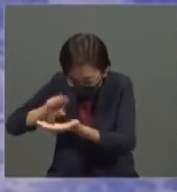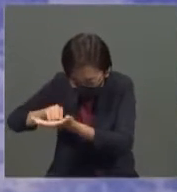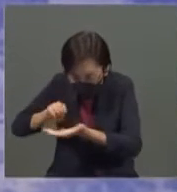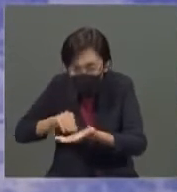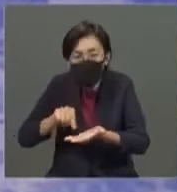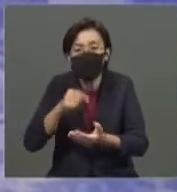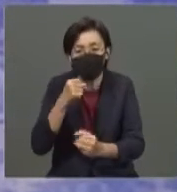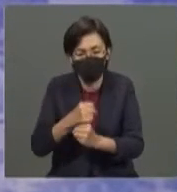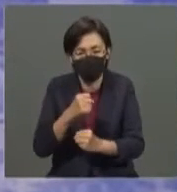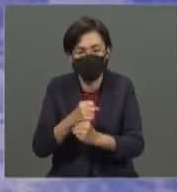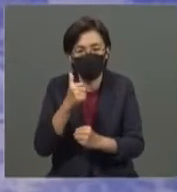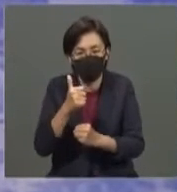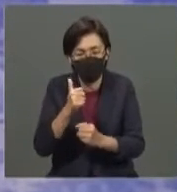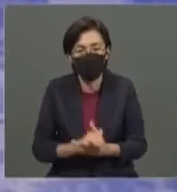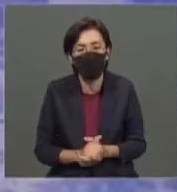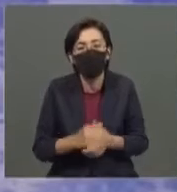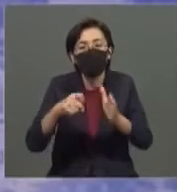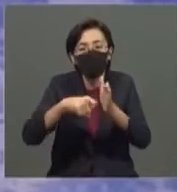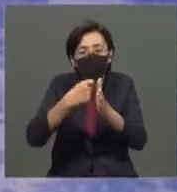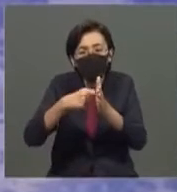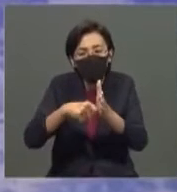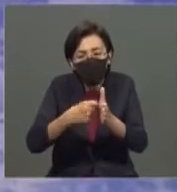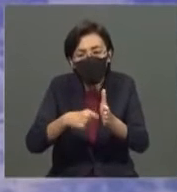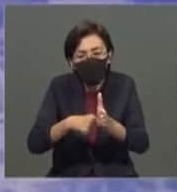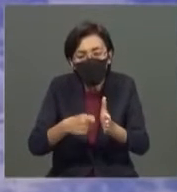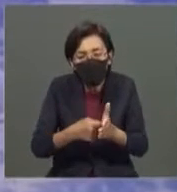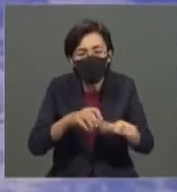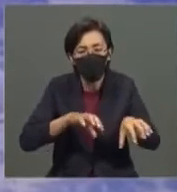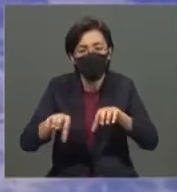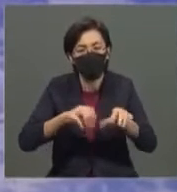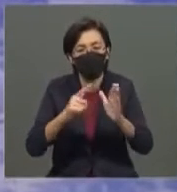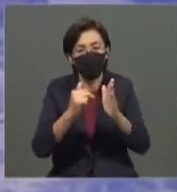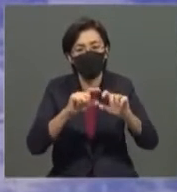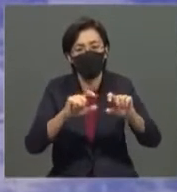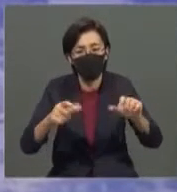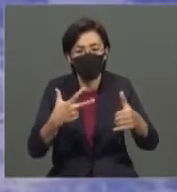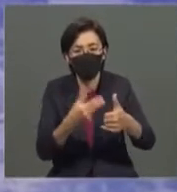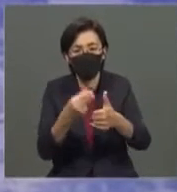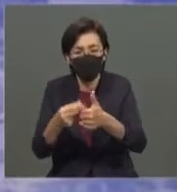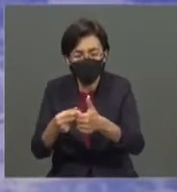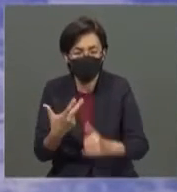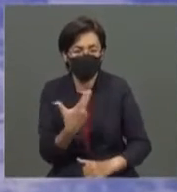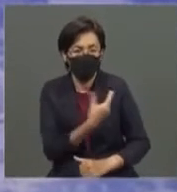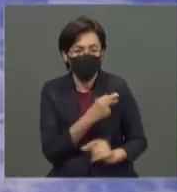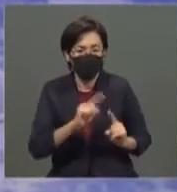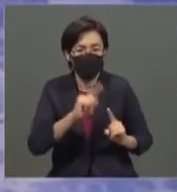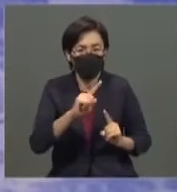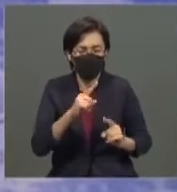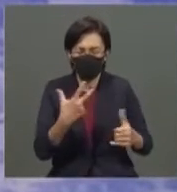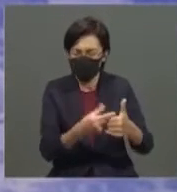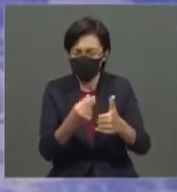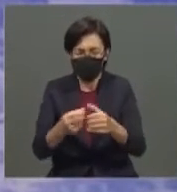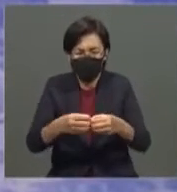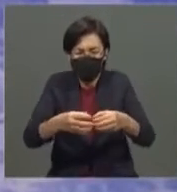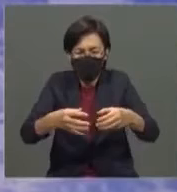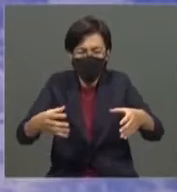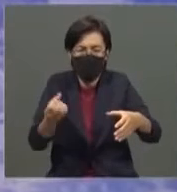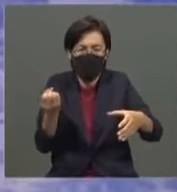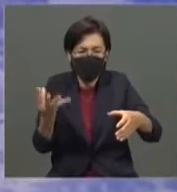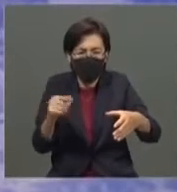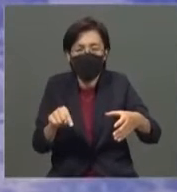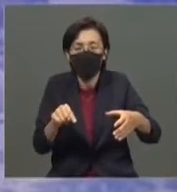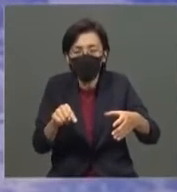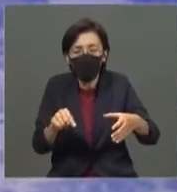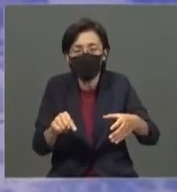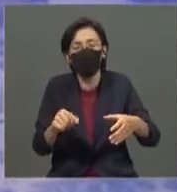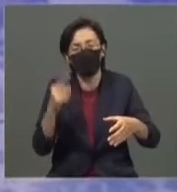ล่านี้ออกมาก็มีหลายเหตุผลรวมถึงการบริหารวัคซีนด้วยเพื่อให้ได้เข็มหนึ่งกันมากขึ้นนะครับก็ขยายไป